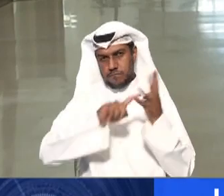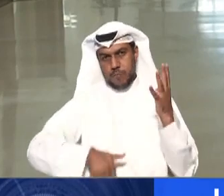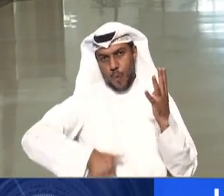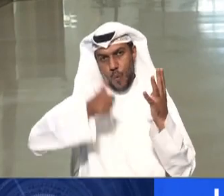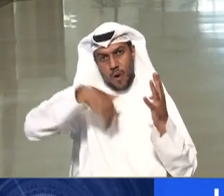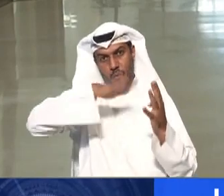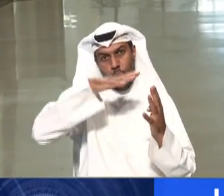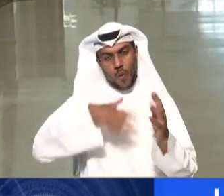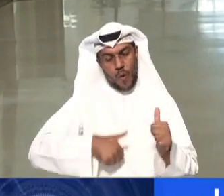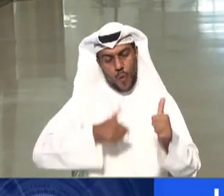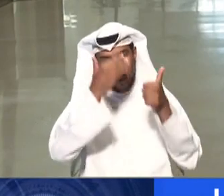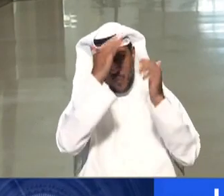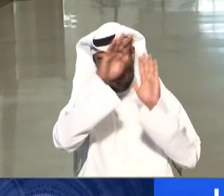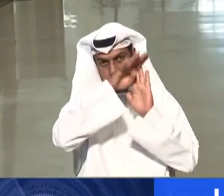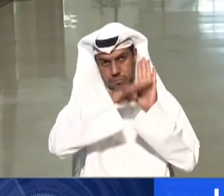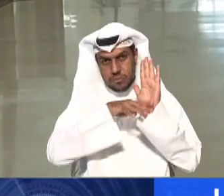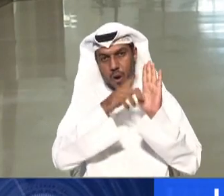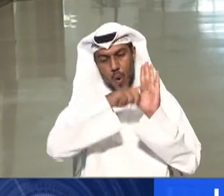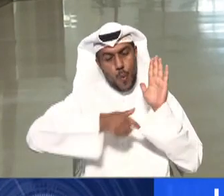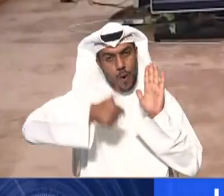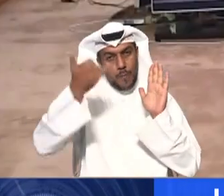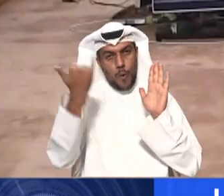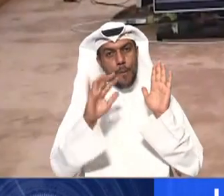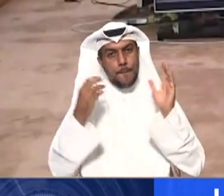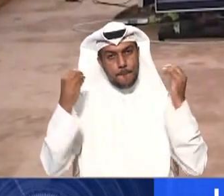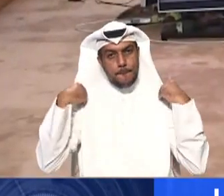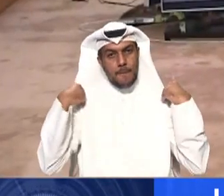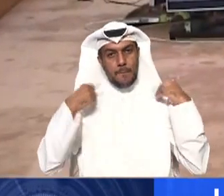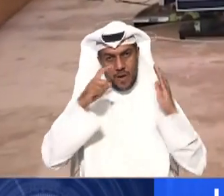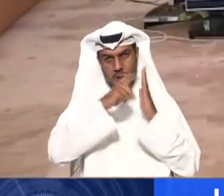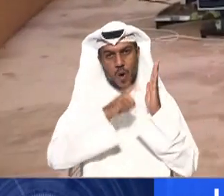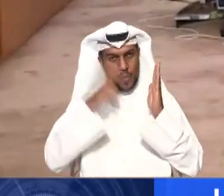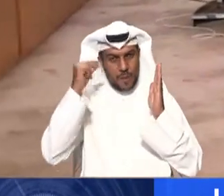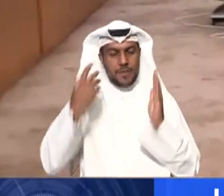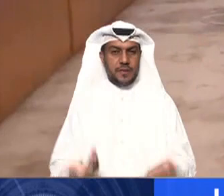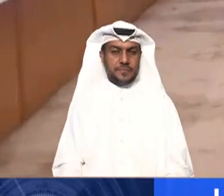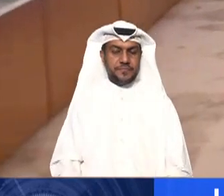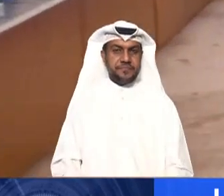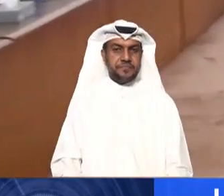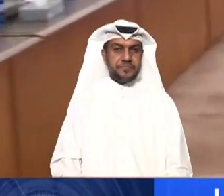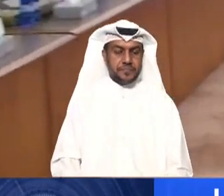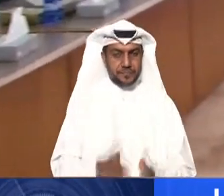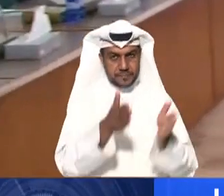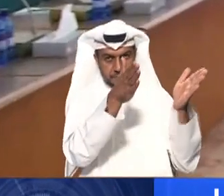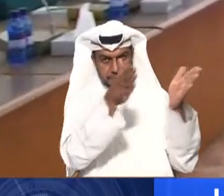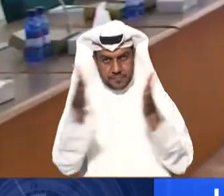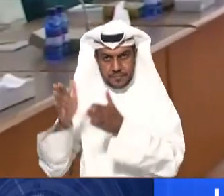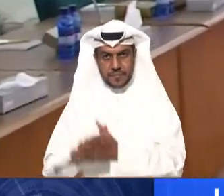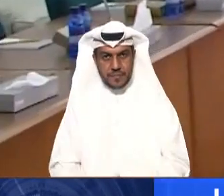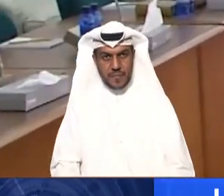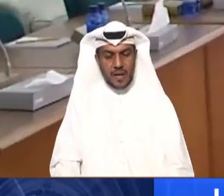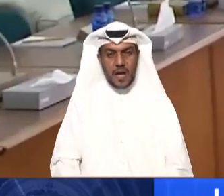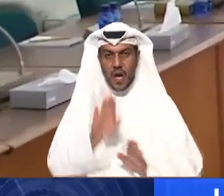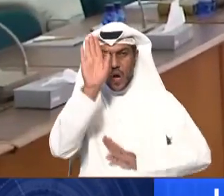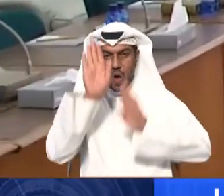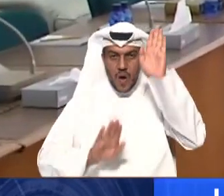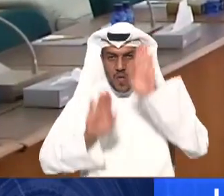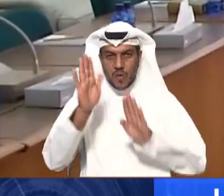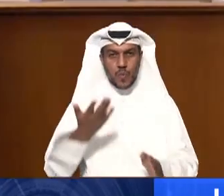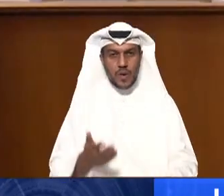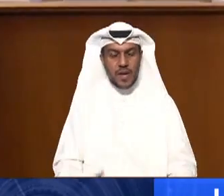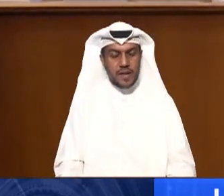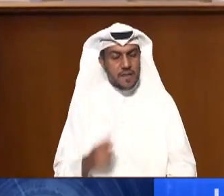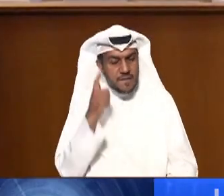محاولات لعلاج القانون الحالي وإحنا خلصنا فما يحتاج. اللجان البرلمانية ستناقش عدد من المشاريع بقانون والاقتراحات